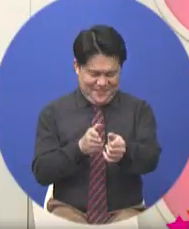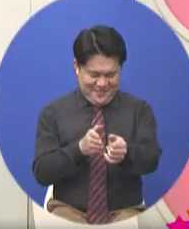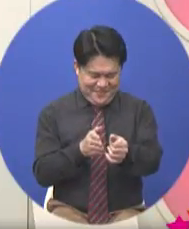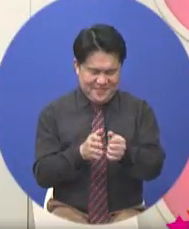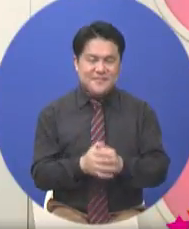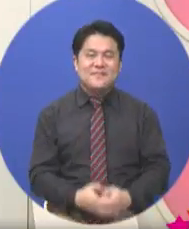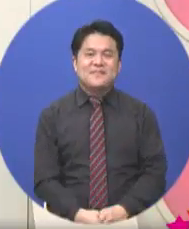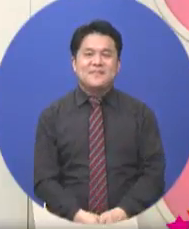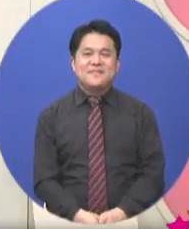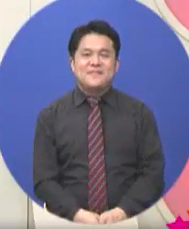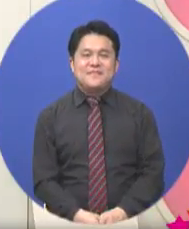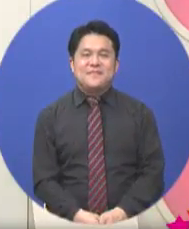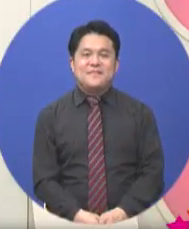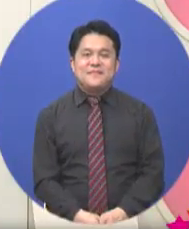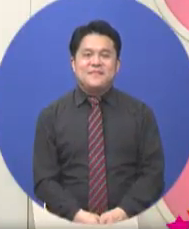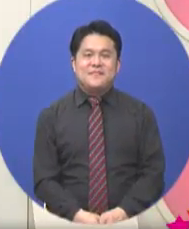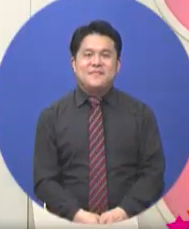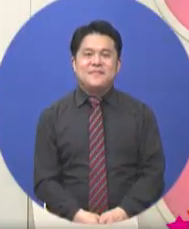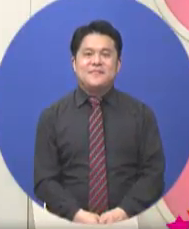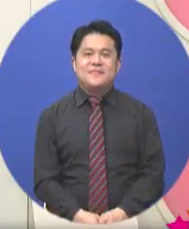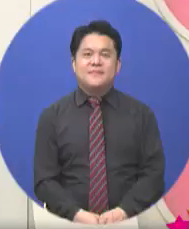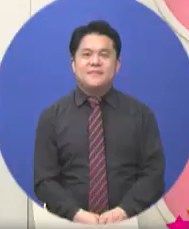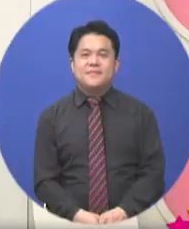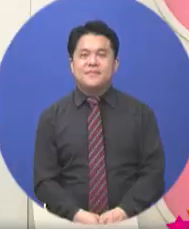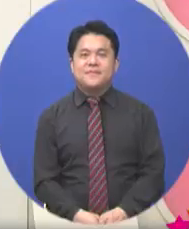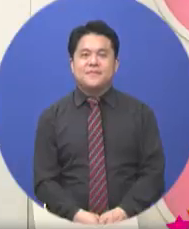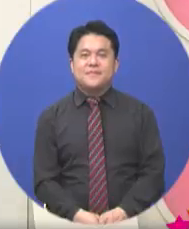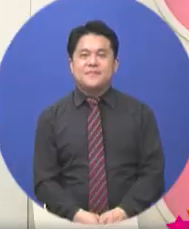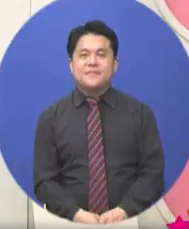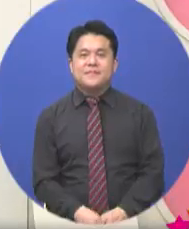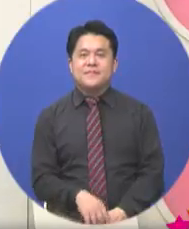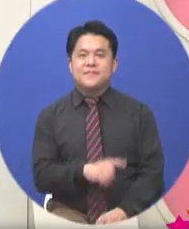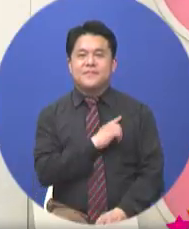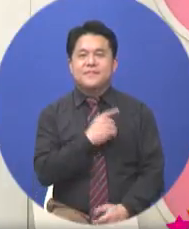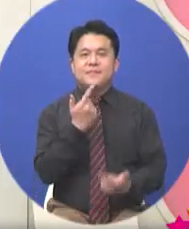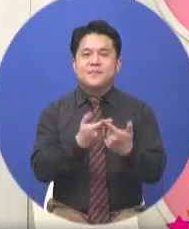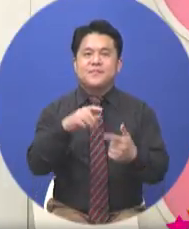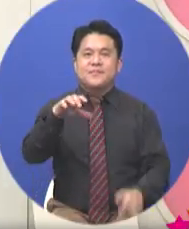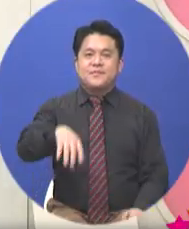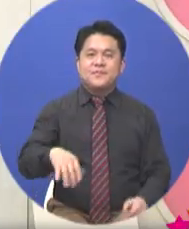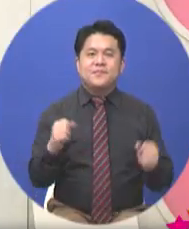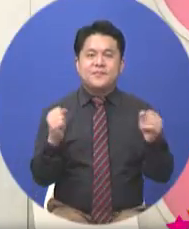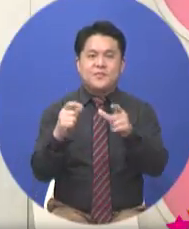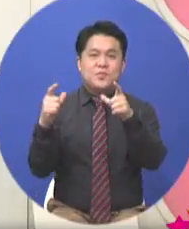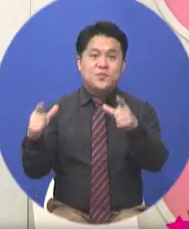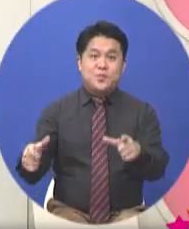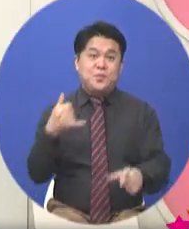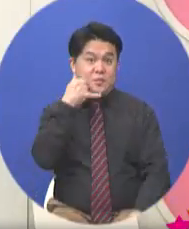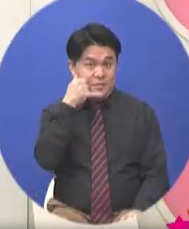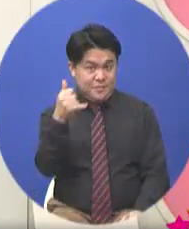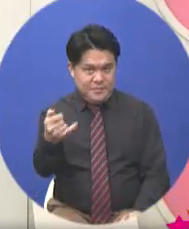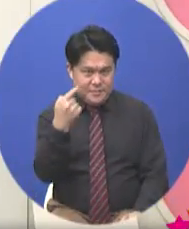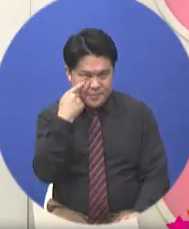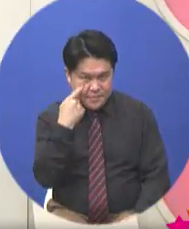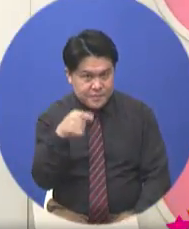해주시길 당부드리면서 네. 오늘 제일 먼저 부산의 북구로 떠나겠습니다.